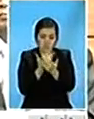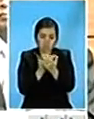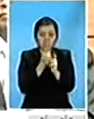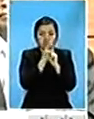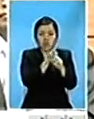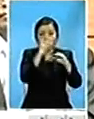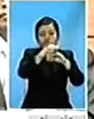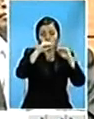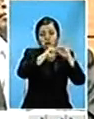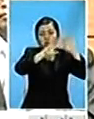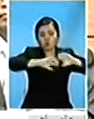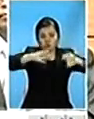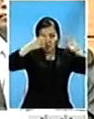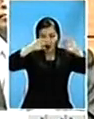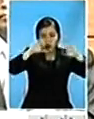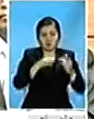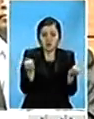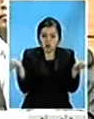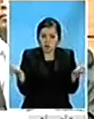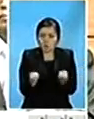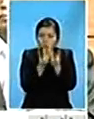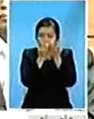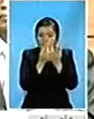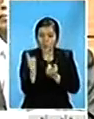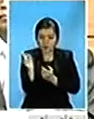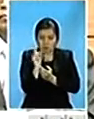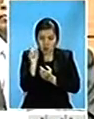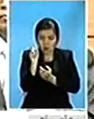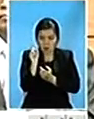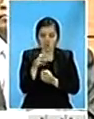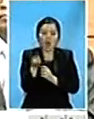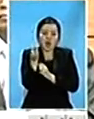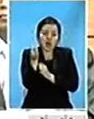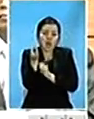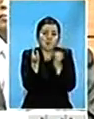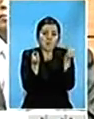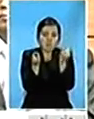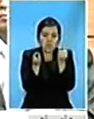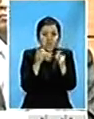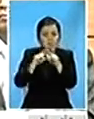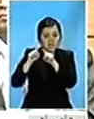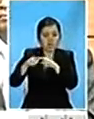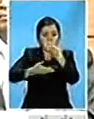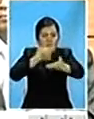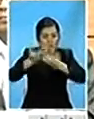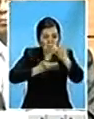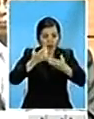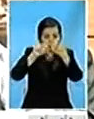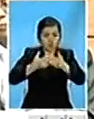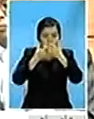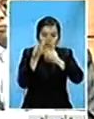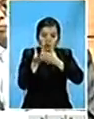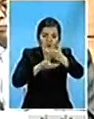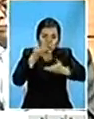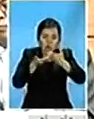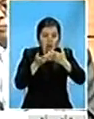รัฐบาลสร้างความเสียหายให้กับคุณภาพข้าวและอุตสาหกรรมการค้าข้าวของประเทศท